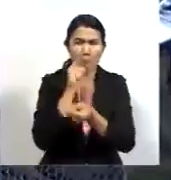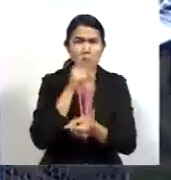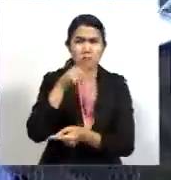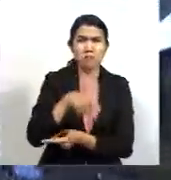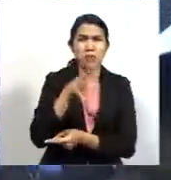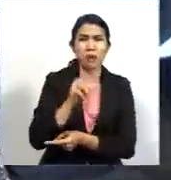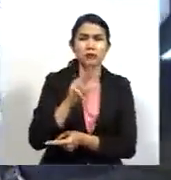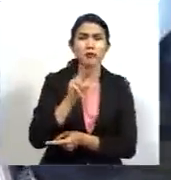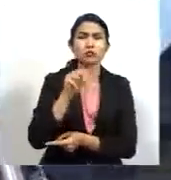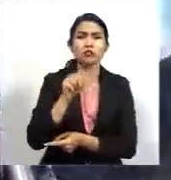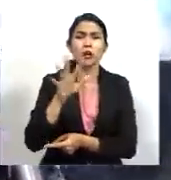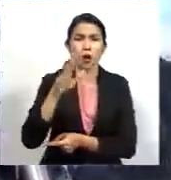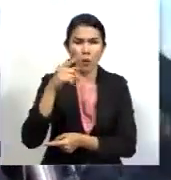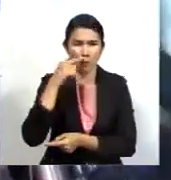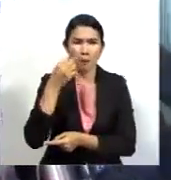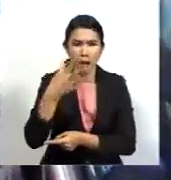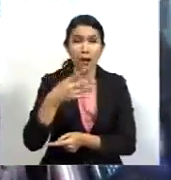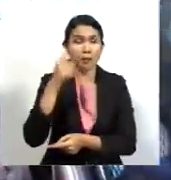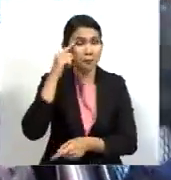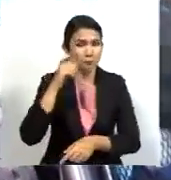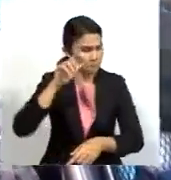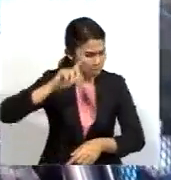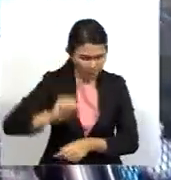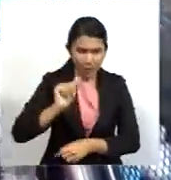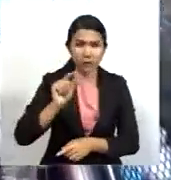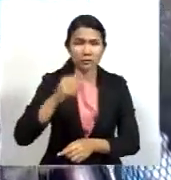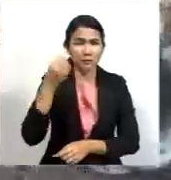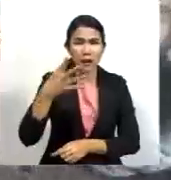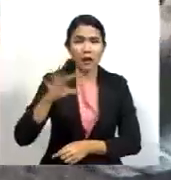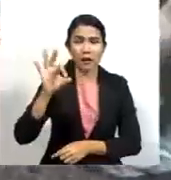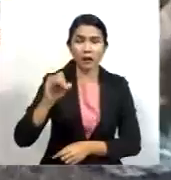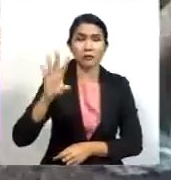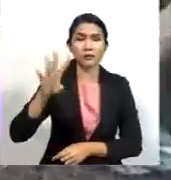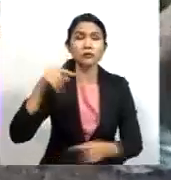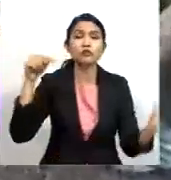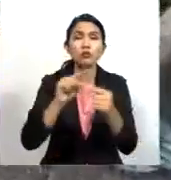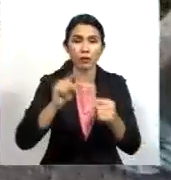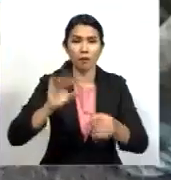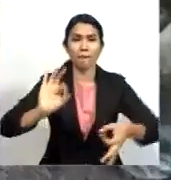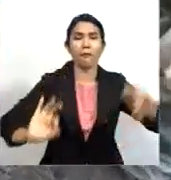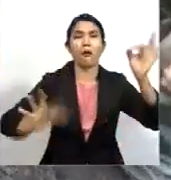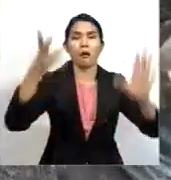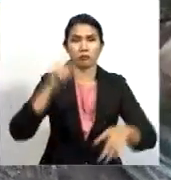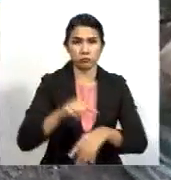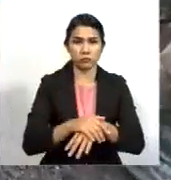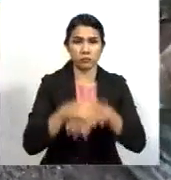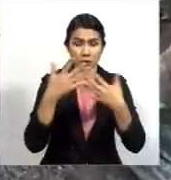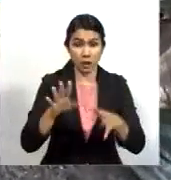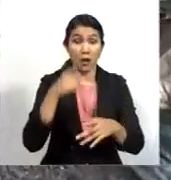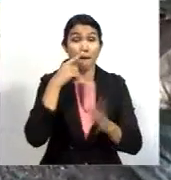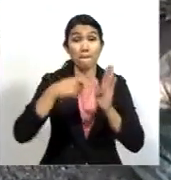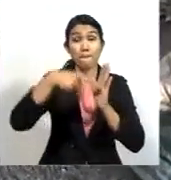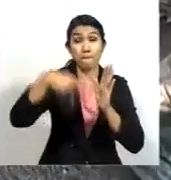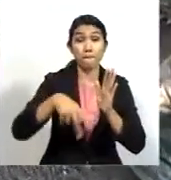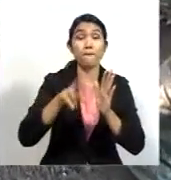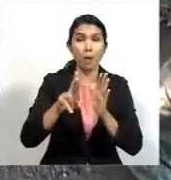อยู่สูงสาเหตุหลัก 94% เลยนะครับมาจากการเผาป่าครับขณะเดียวกันจังหวัดแพร่เขายังได้เดินหน้าขับเคลื่อนโคร